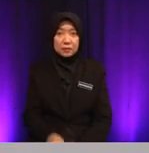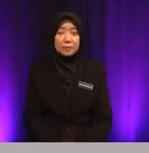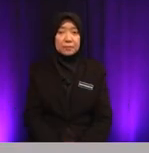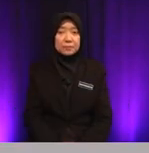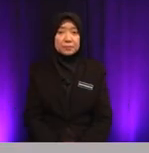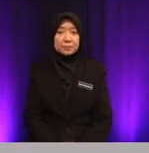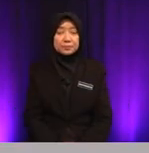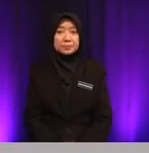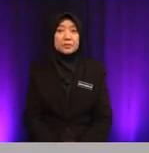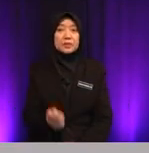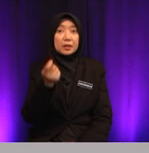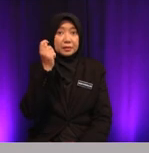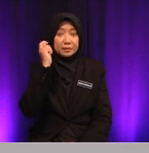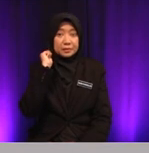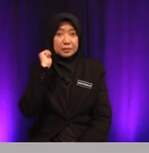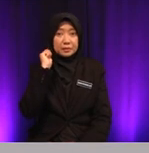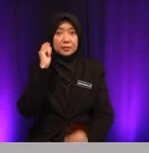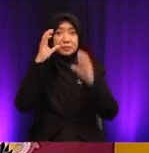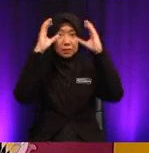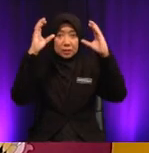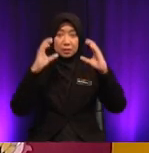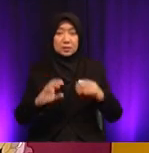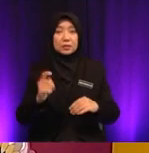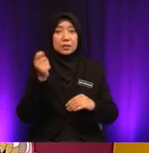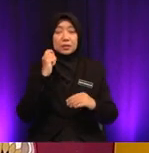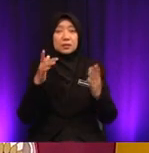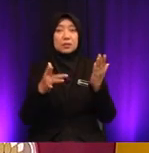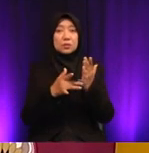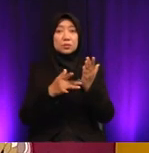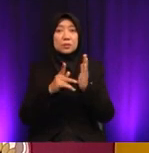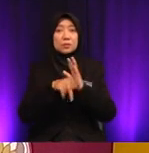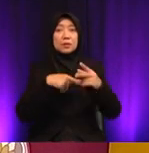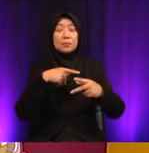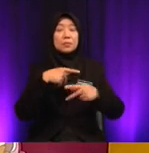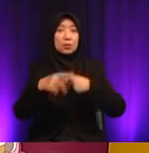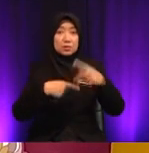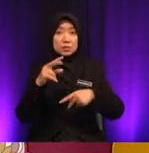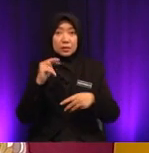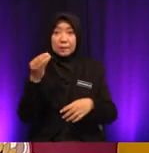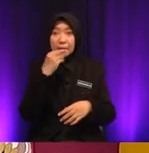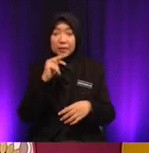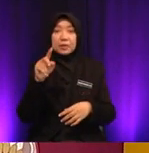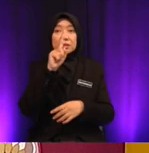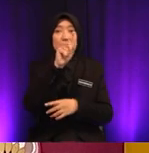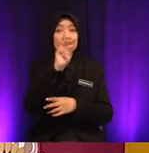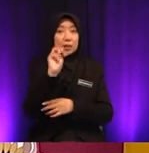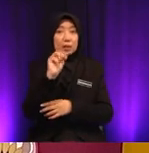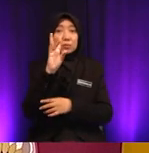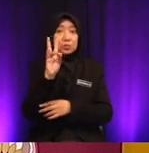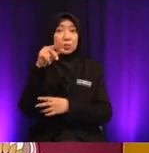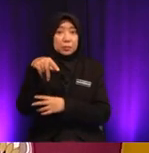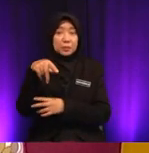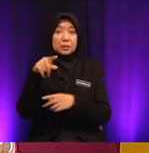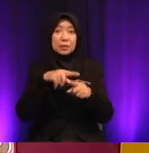tadi tips tadi untuk kaidah teknologi sama makanan kita ada satu M ya